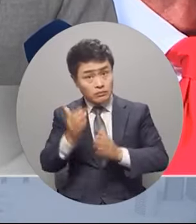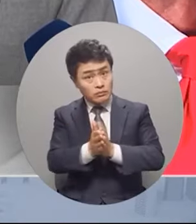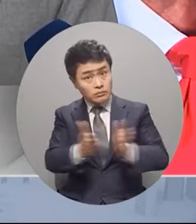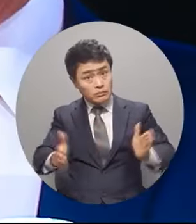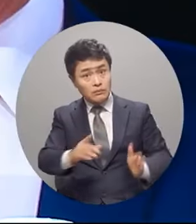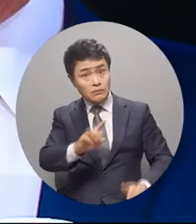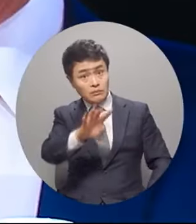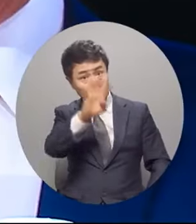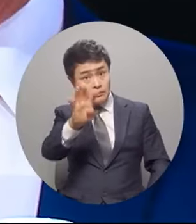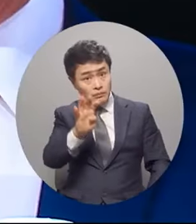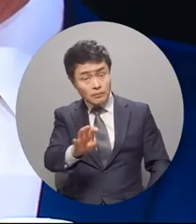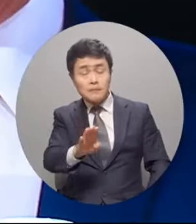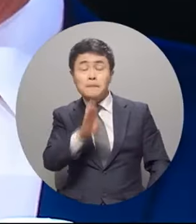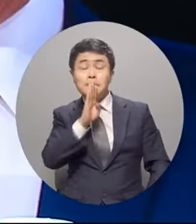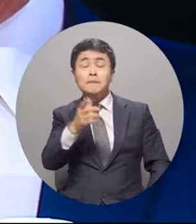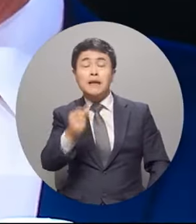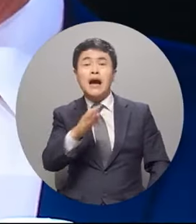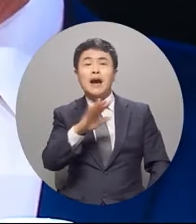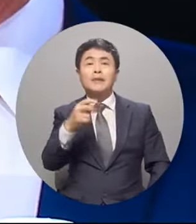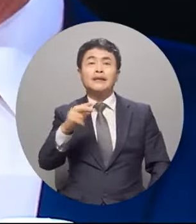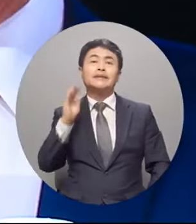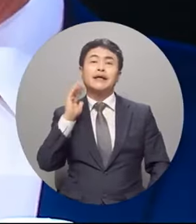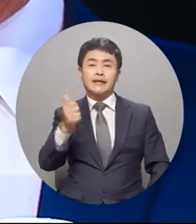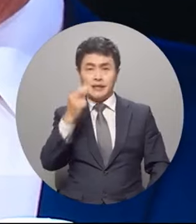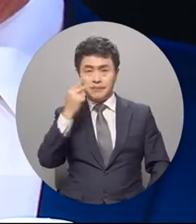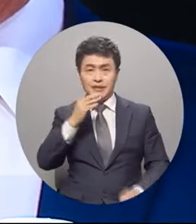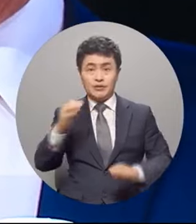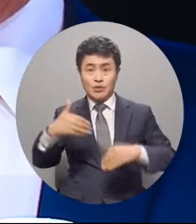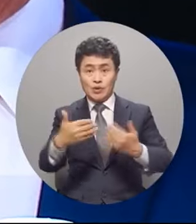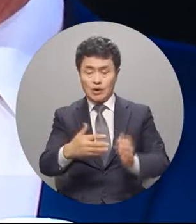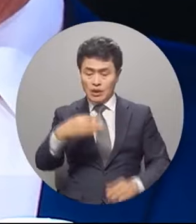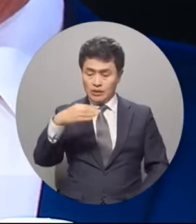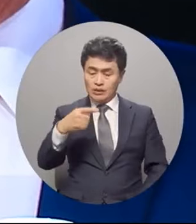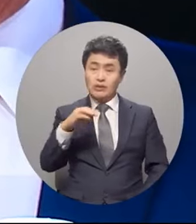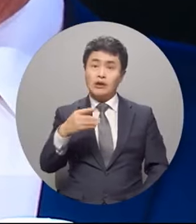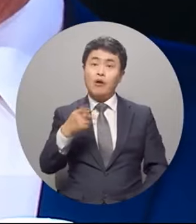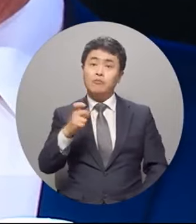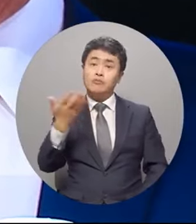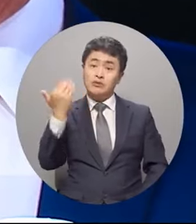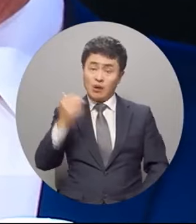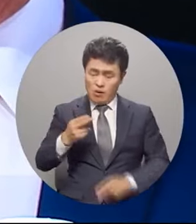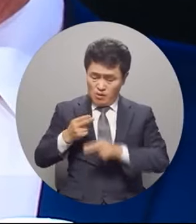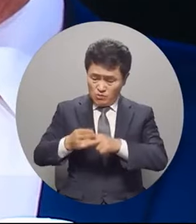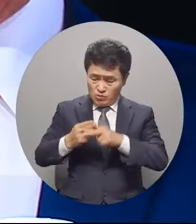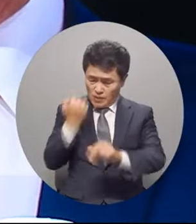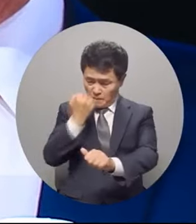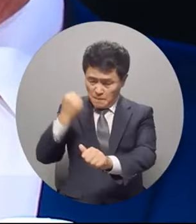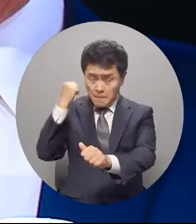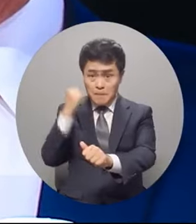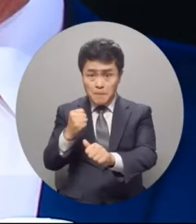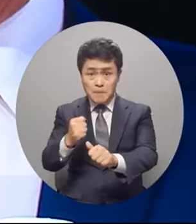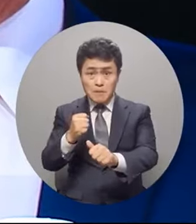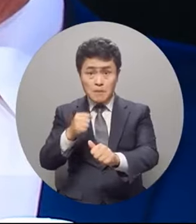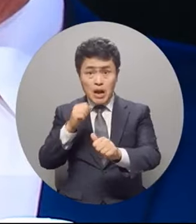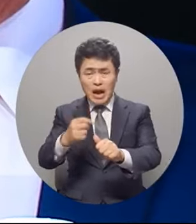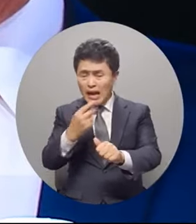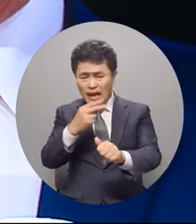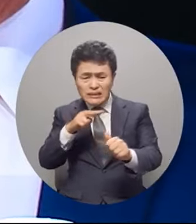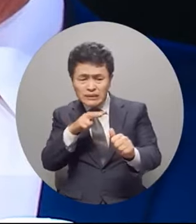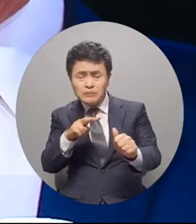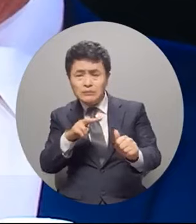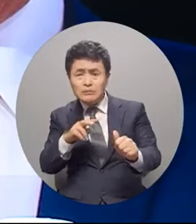됐다고요 그렇습니다 아 바이든 대통령과 민주당이 트럼프 전 대통령을 독재자로 규정해 대중의 증오를